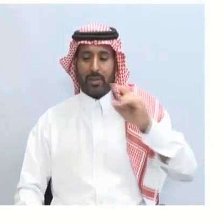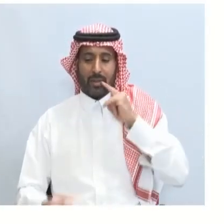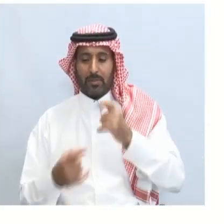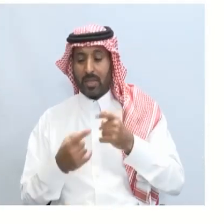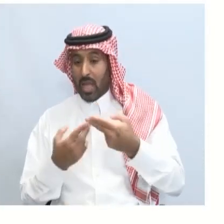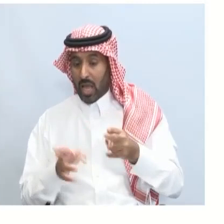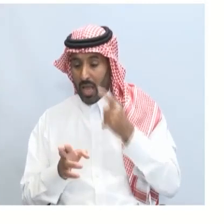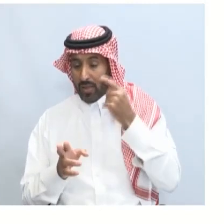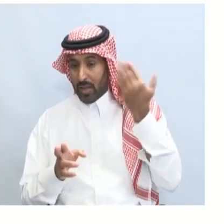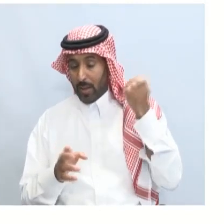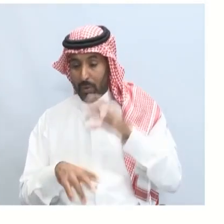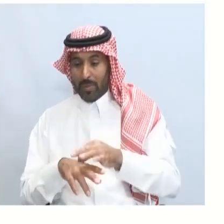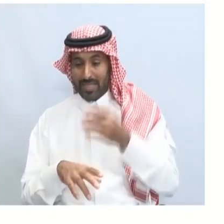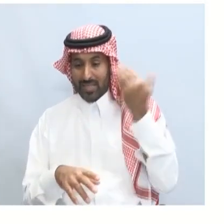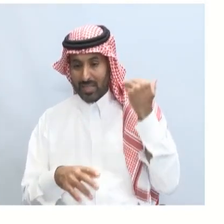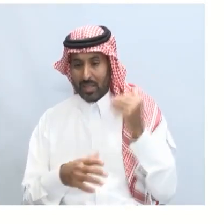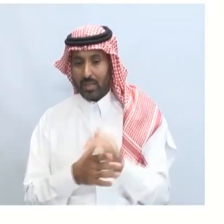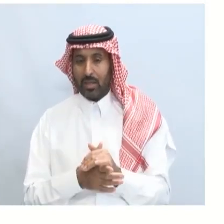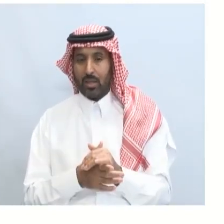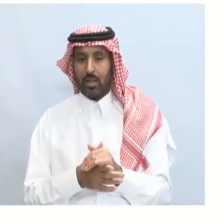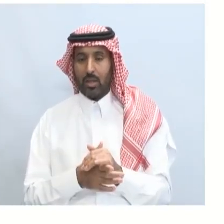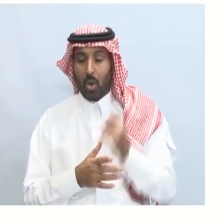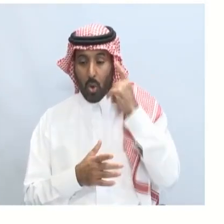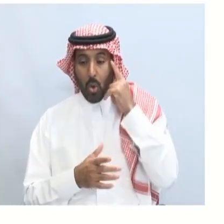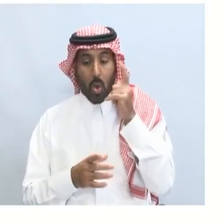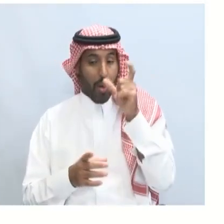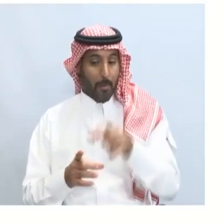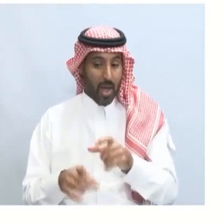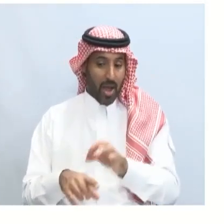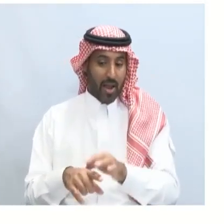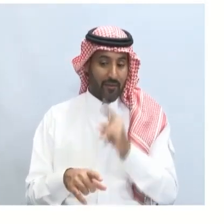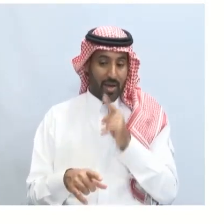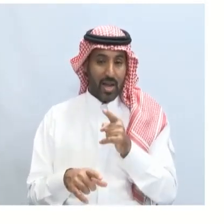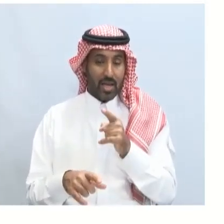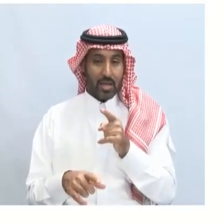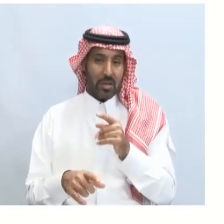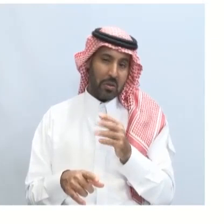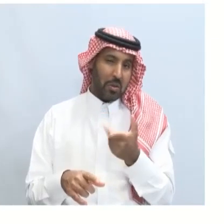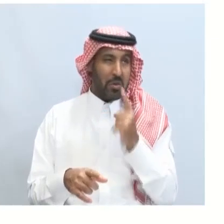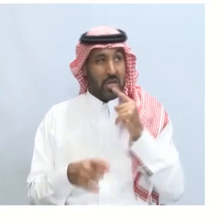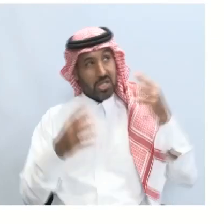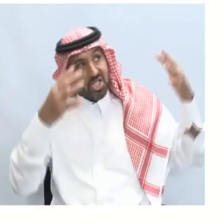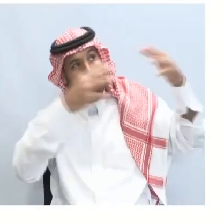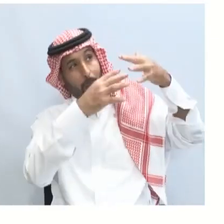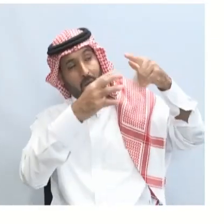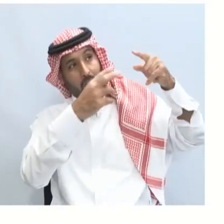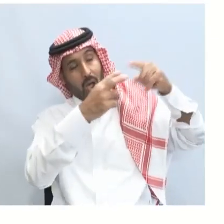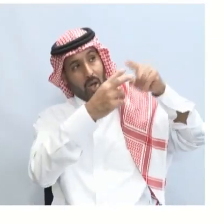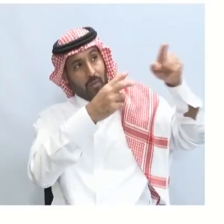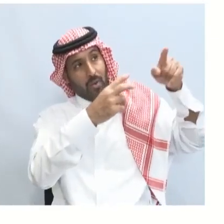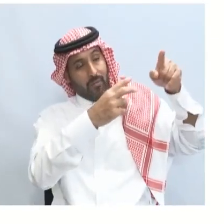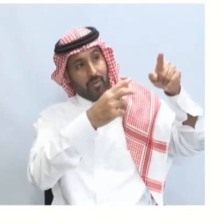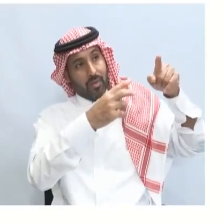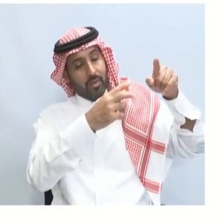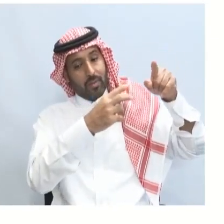عمر البشر افترض علماء الفلك ان السماء وما يوجد فيها هو